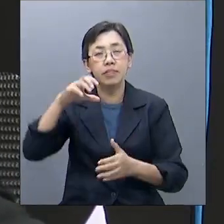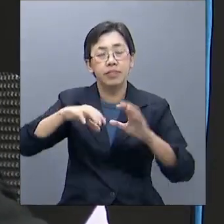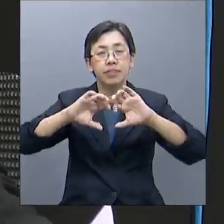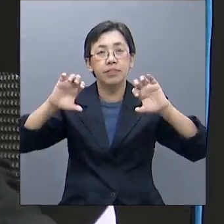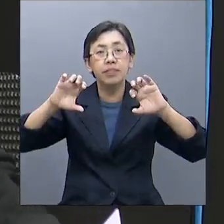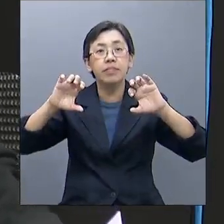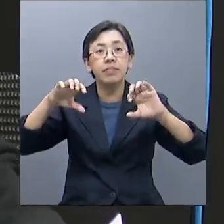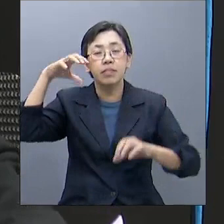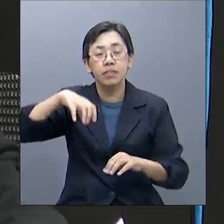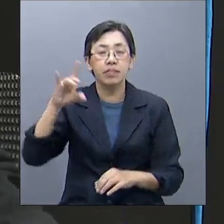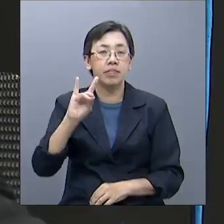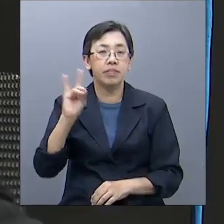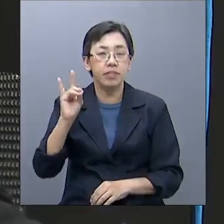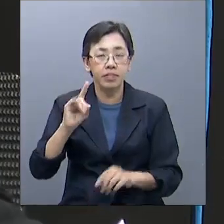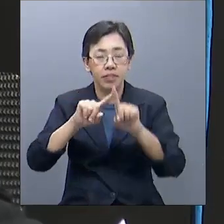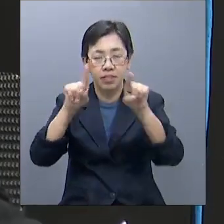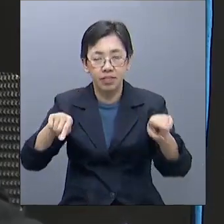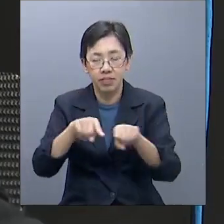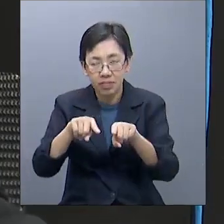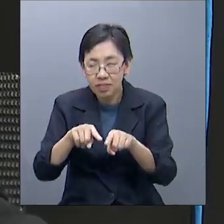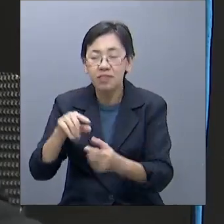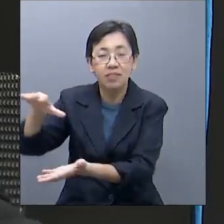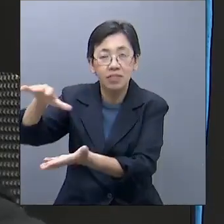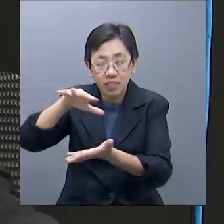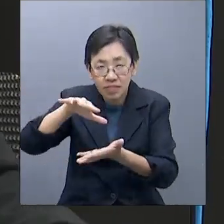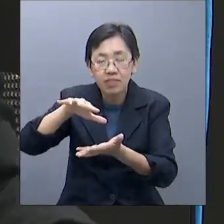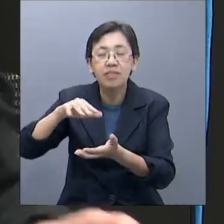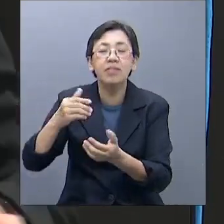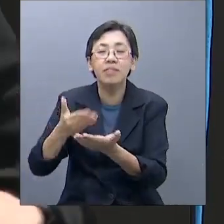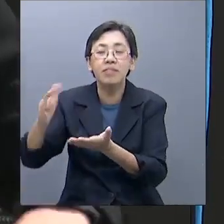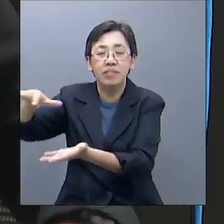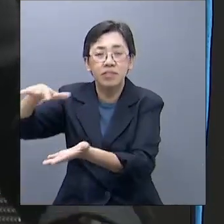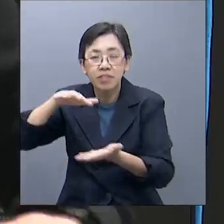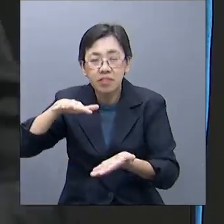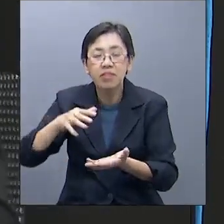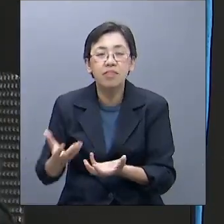ก็คือกรมปศุสัตว์ใบเคลื่อนย้ายแล้วก็ใบนำเข้าทั้งหมดนะคะทีนี้เนี่ย